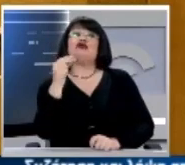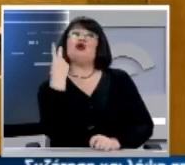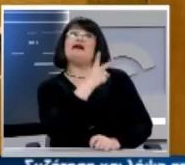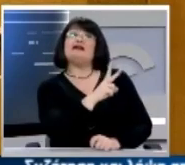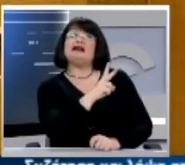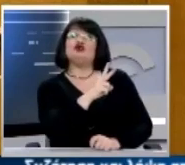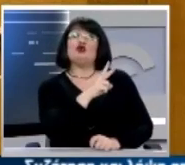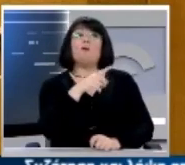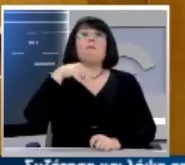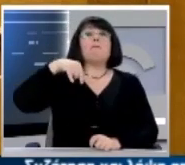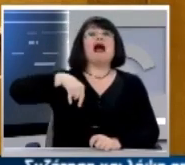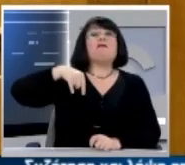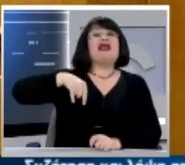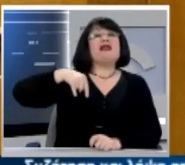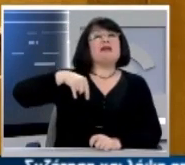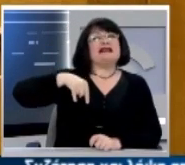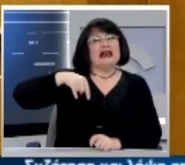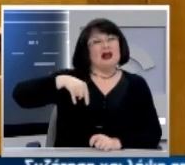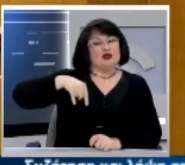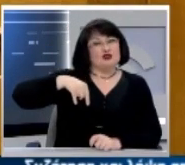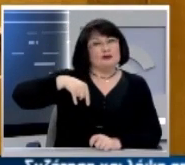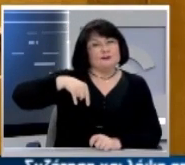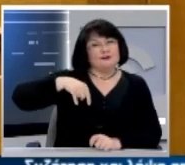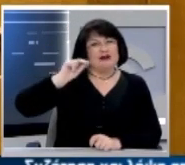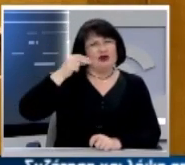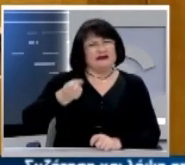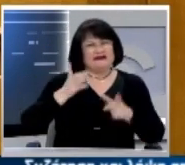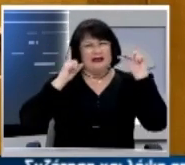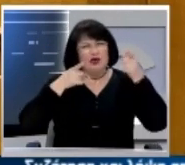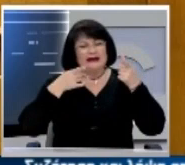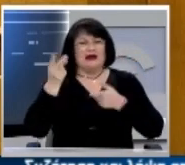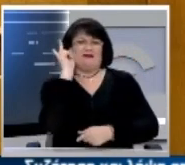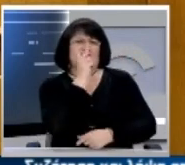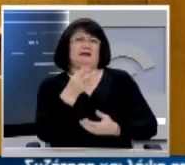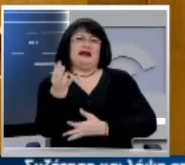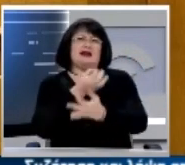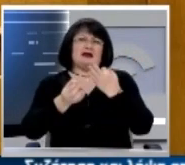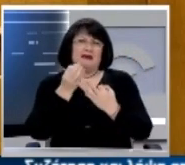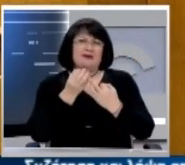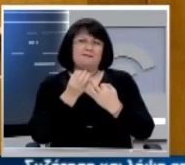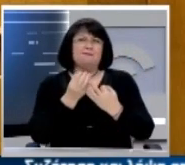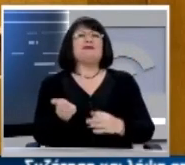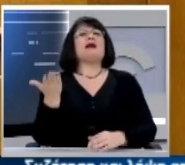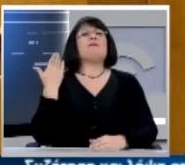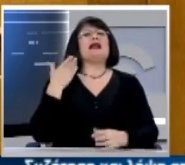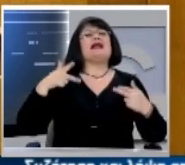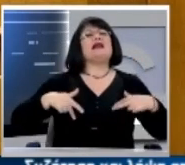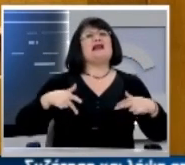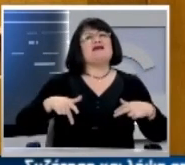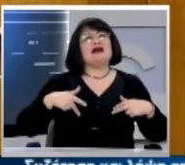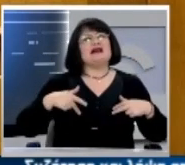Παπαδημητρίου, σύμφωνα με τις οποίες καταγγελίες η προηγούμενη κυβέρνηση στο Μέγαρο